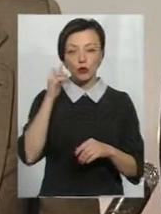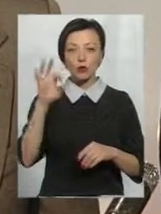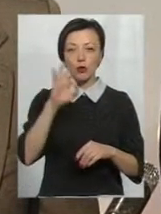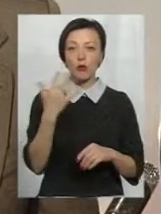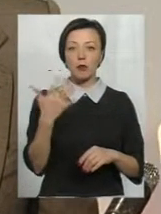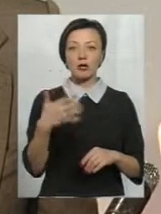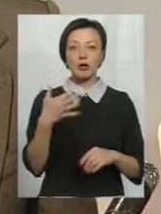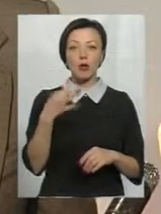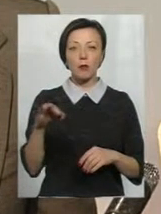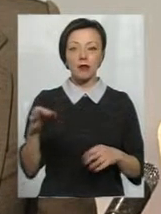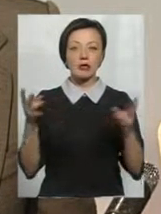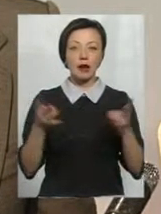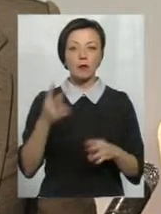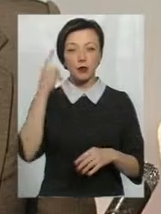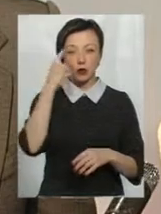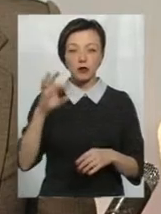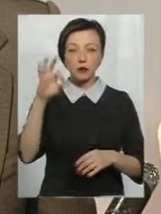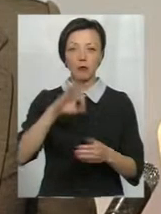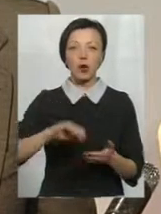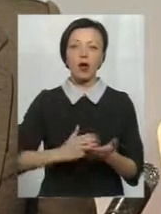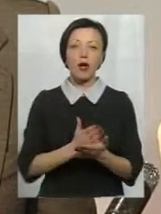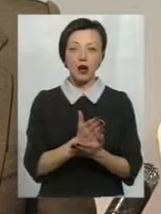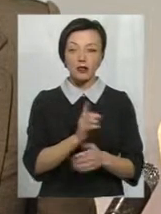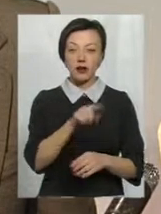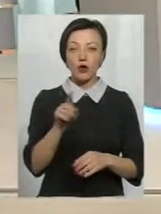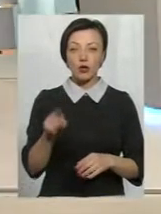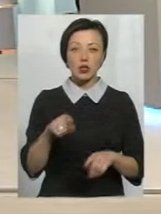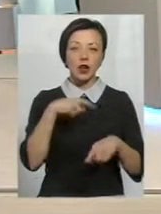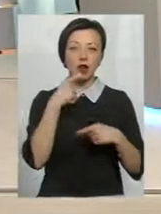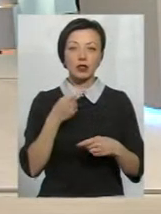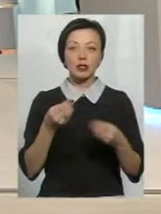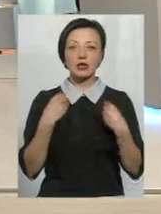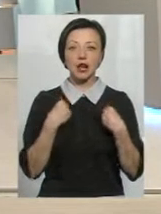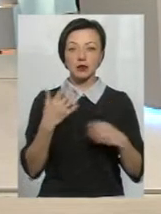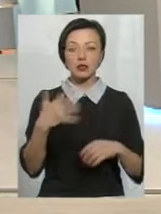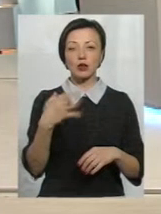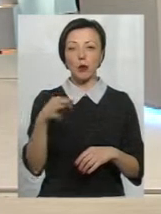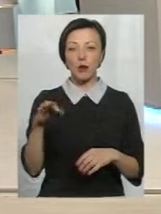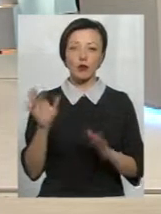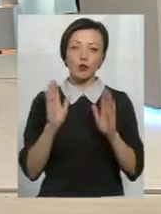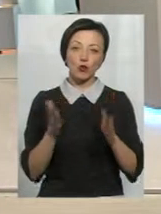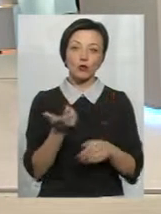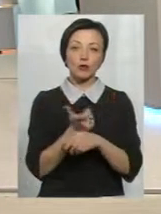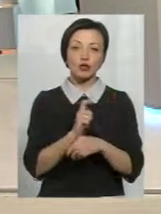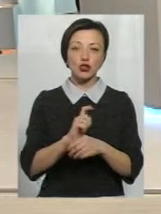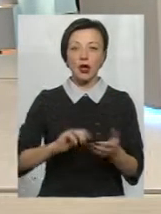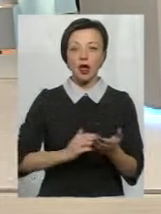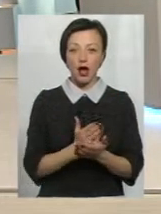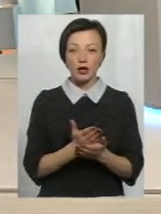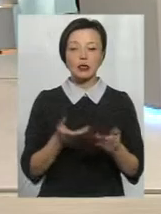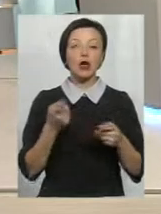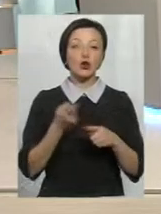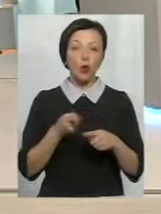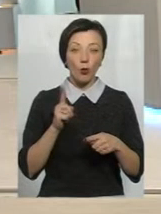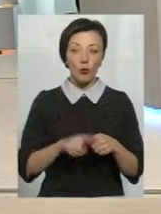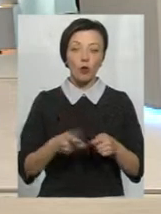50 копійок, а треба ще думати за якість. Вони ж мотивуються, дайте нам 50 копійок, буде більша якість. Тому ми